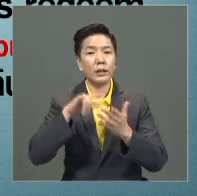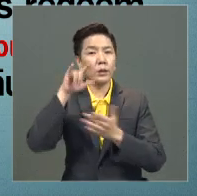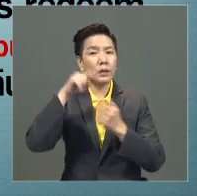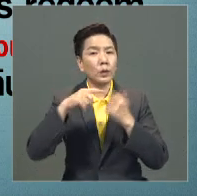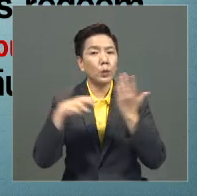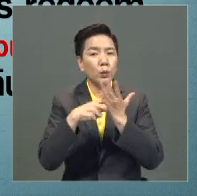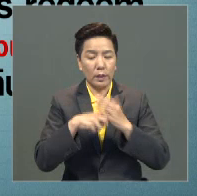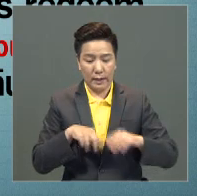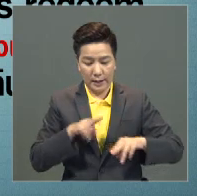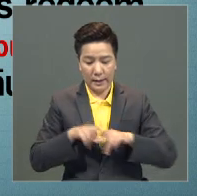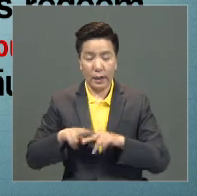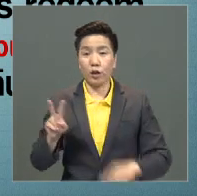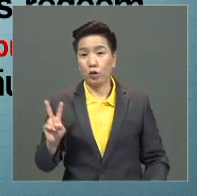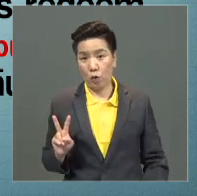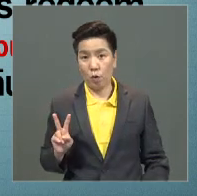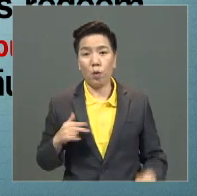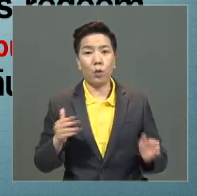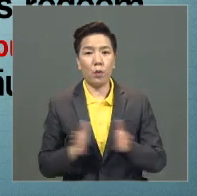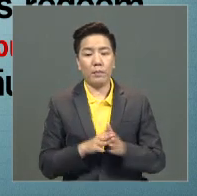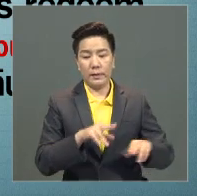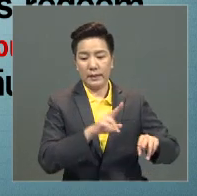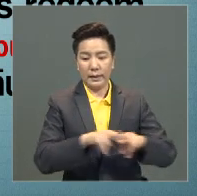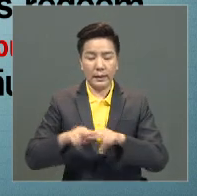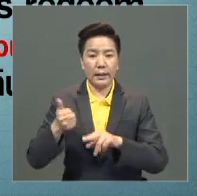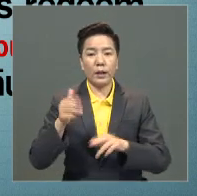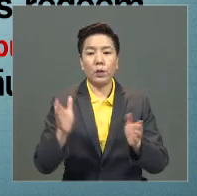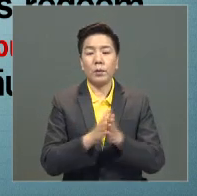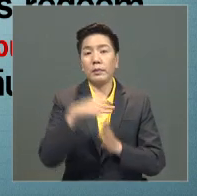บาทที่นั่งแล้วก็คนที่รับสื่อสามารถของดีๆค่าตั๋วเครื่องบินผ่านเว็บไซต์เงินสัตว์สนุนเนี่ยเมื่อมีการเดินทางจริงและเข้าพักจริงเท่านั้นจำกัดค่าตัวห้องพักละ2ที่นั่งผมแล้วไม่เกิน 10